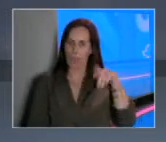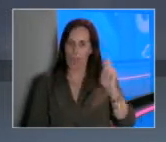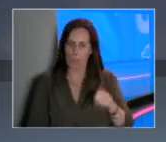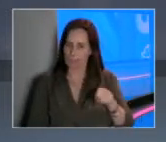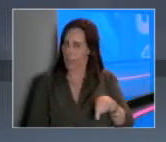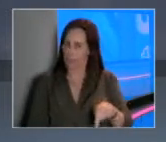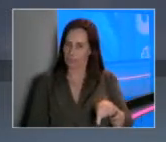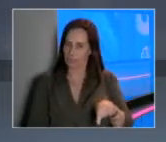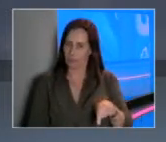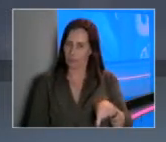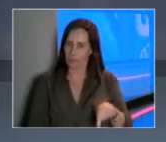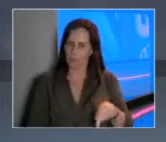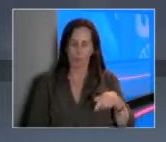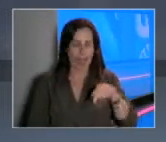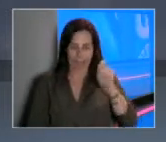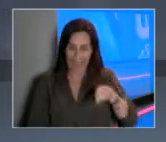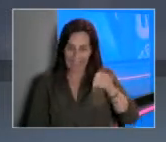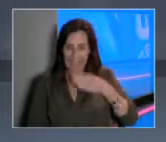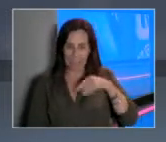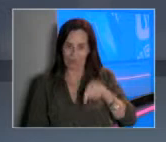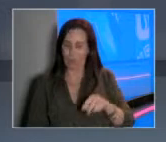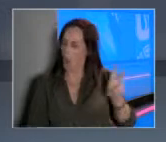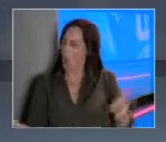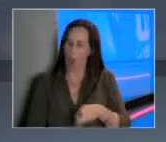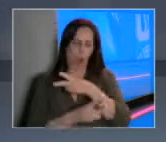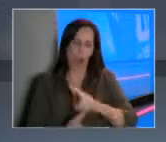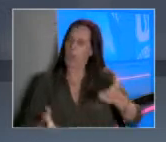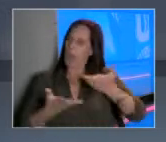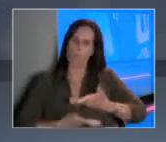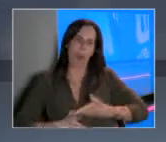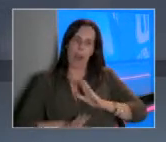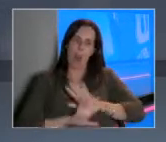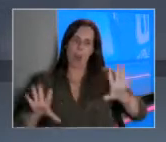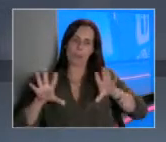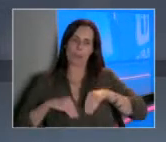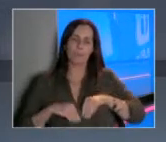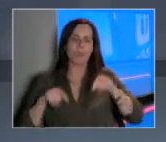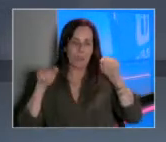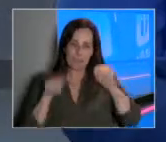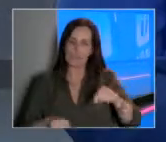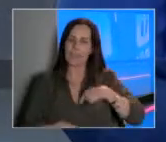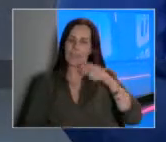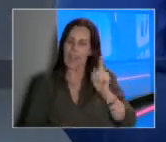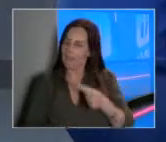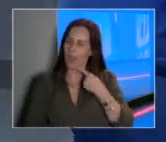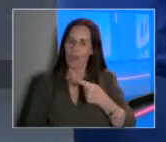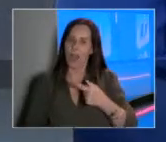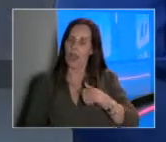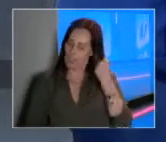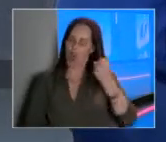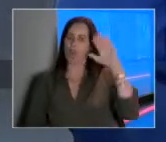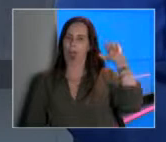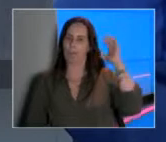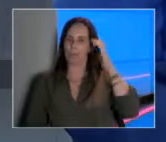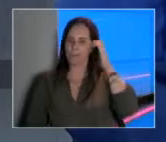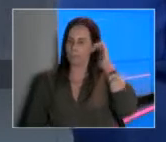שהכנסת, בית המחוקקים הישראלי, לא יכול להרשות לעצמו. ובזה אני חייבת להגיד לך, אני אהיה קשה.